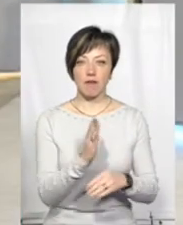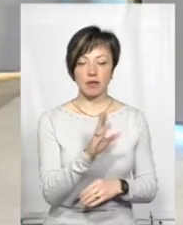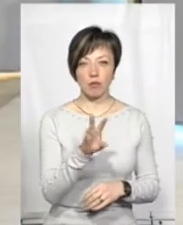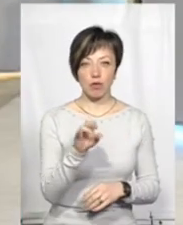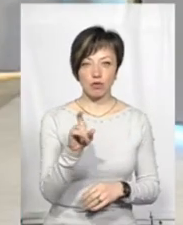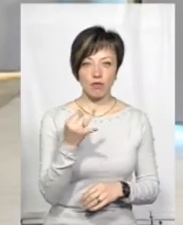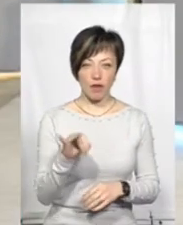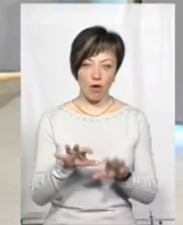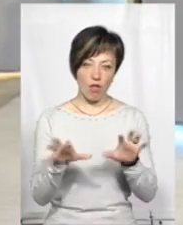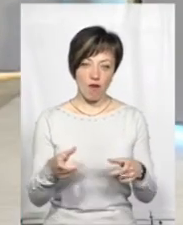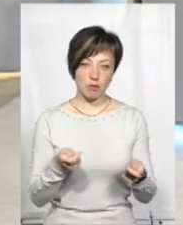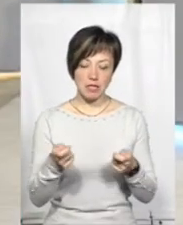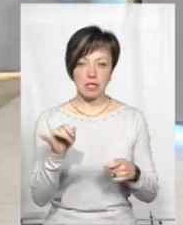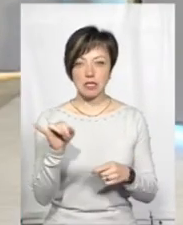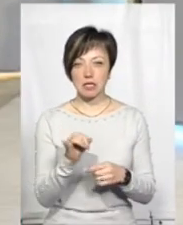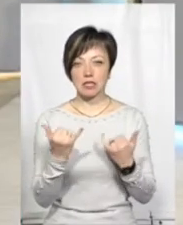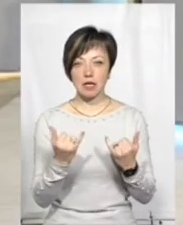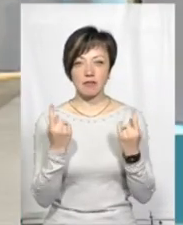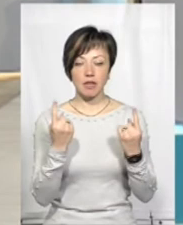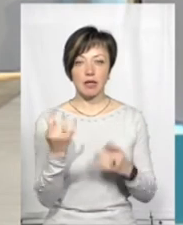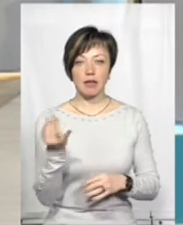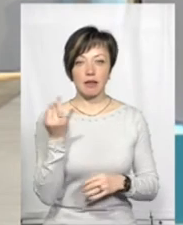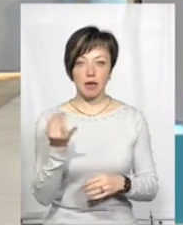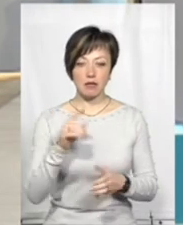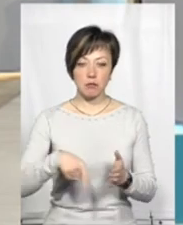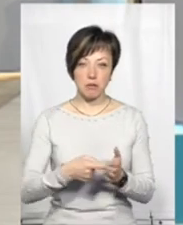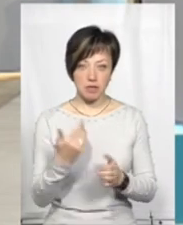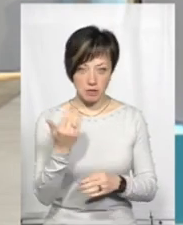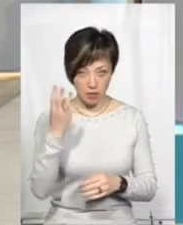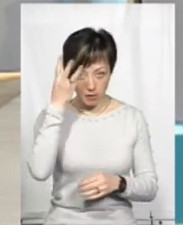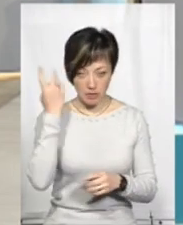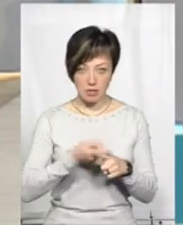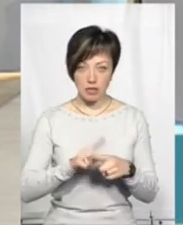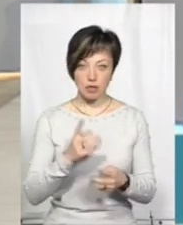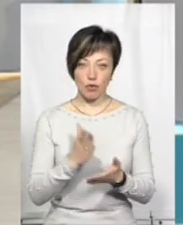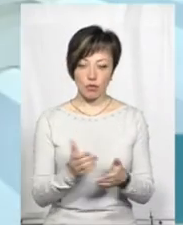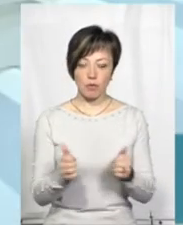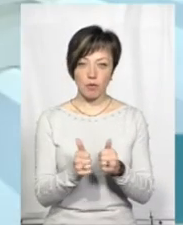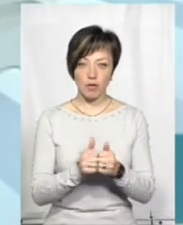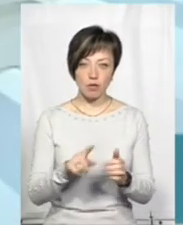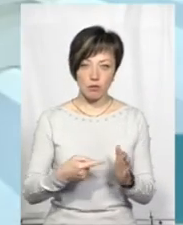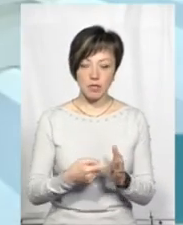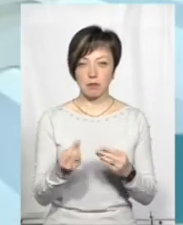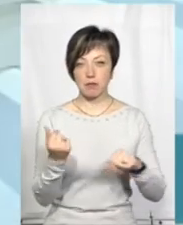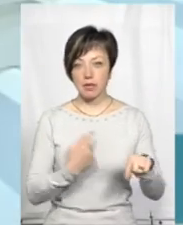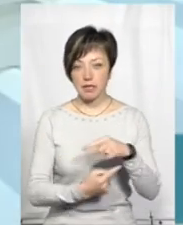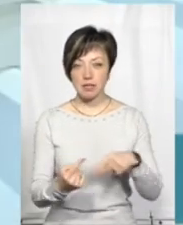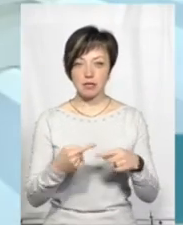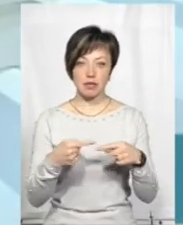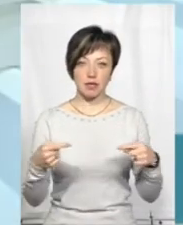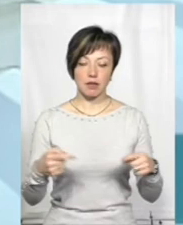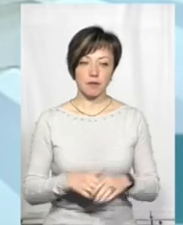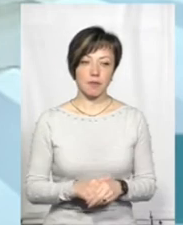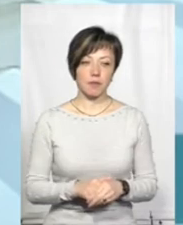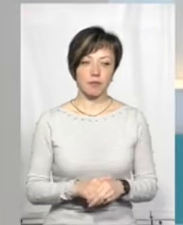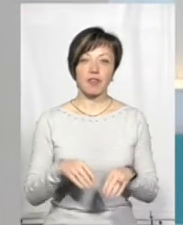Лозовий. Однозначно. І також зараз є великий інтерес міста, тому що це знаходиться і поблизу міста, і бізнес, в